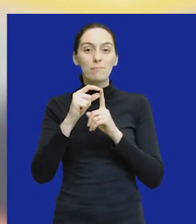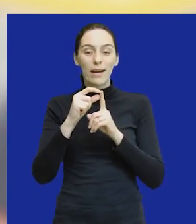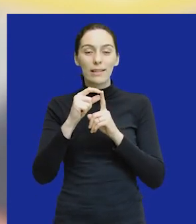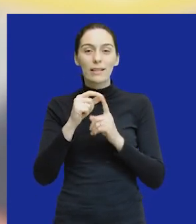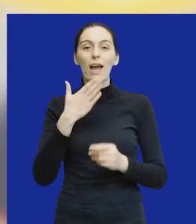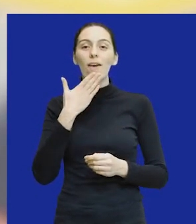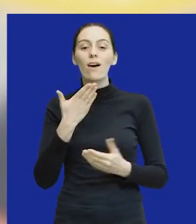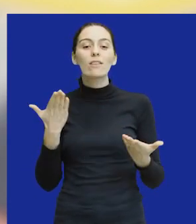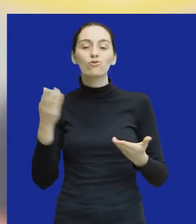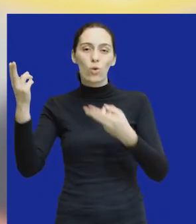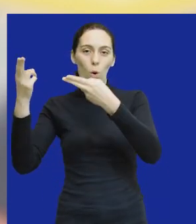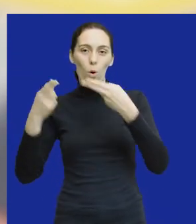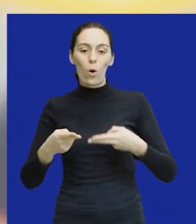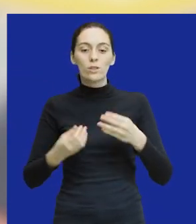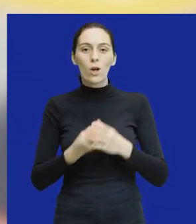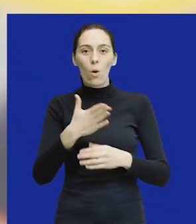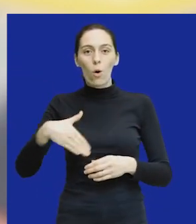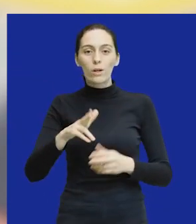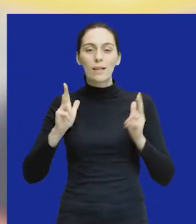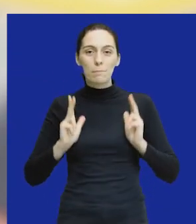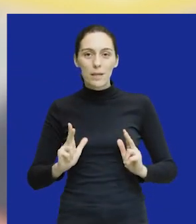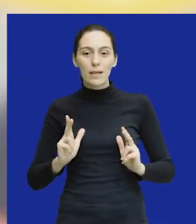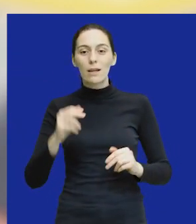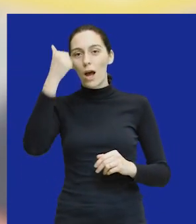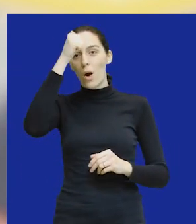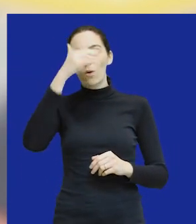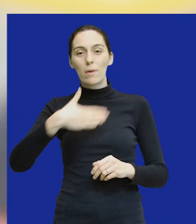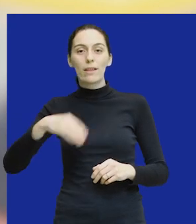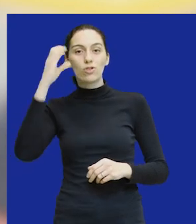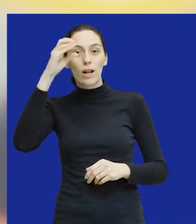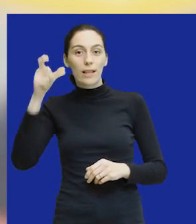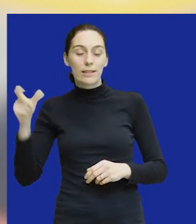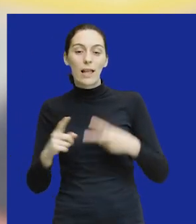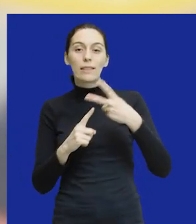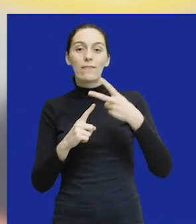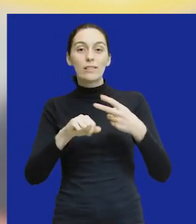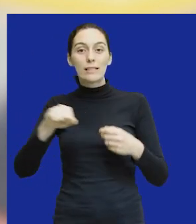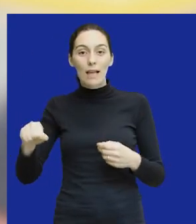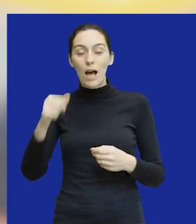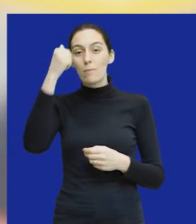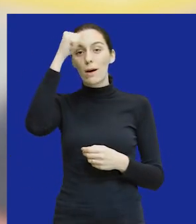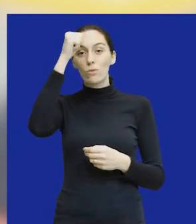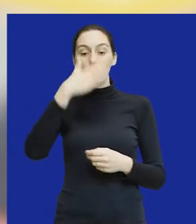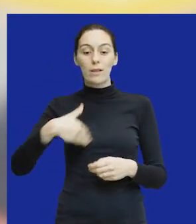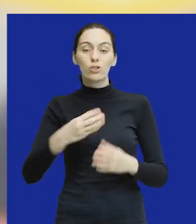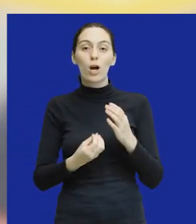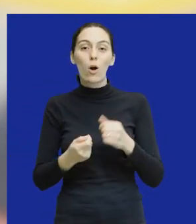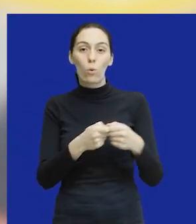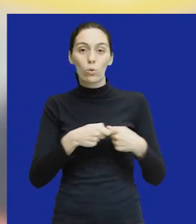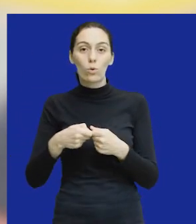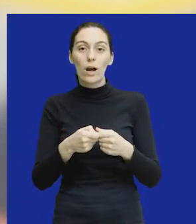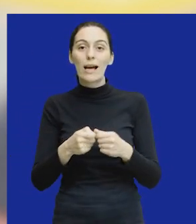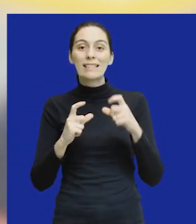Petre, hvala vam što ste bili gost u Oazi mira, u ime naših gledatelja televizije Zapad, u ime naše udruge